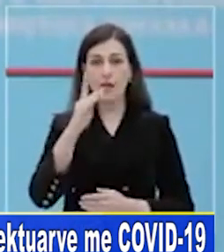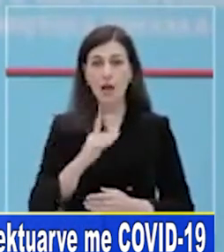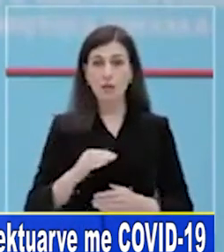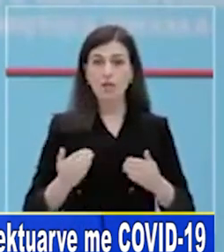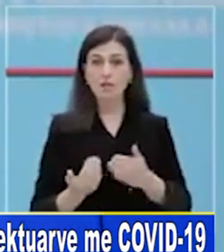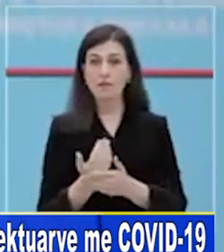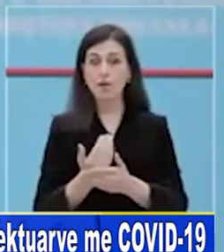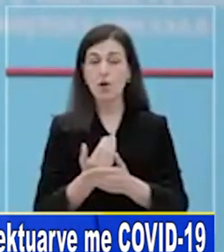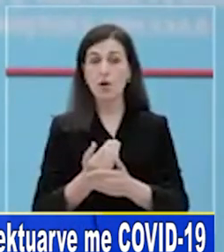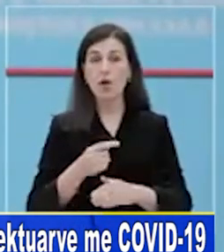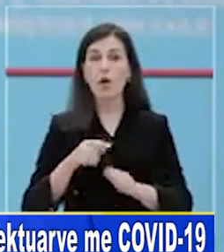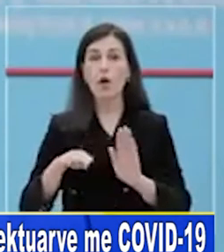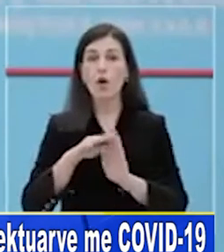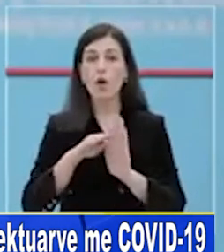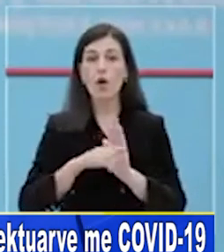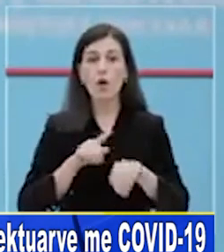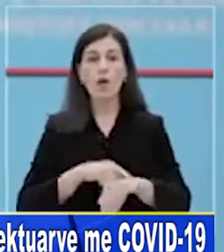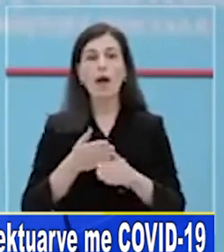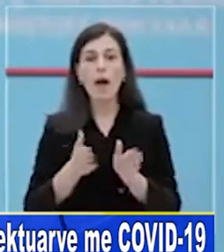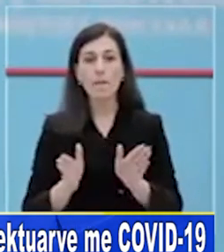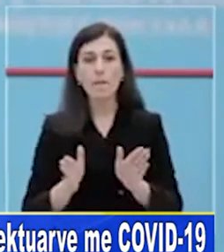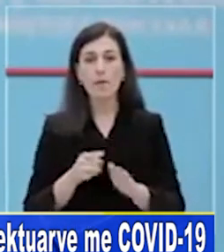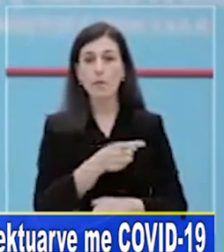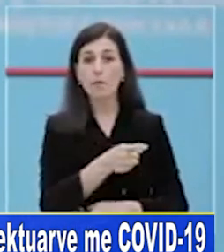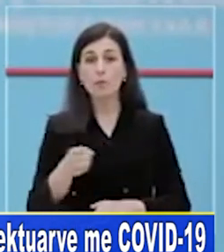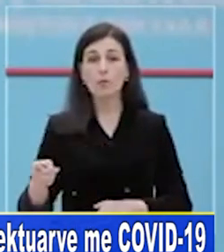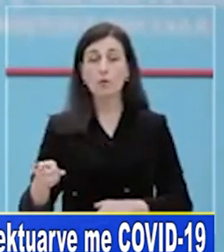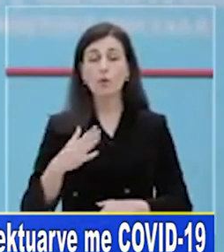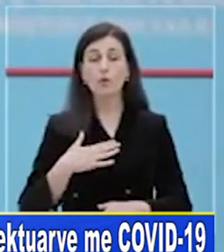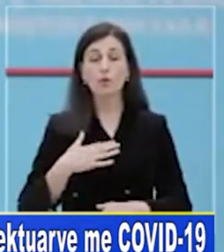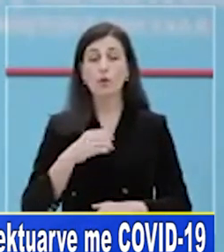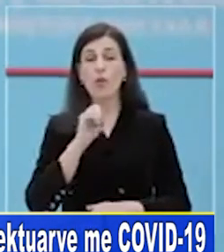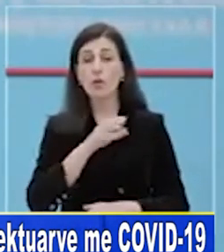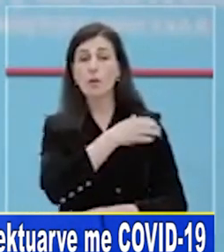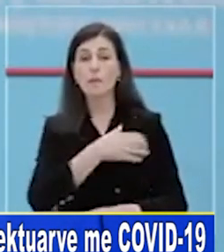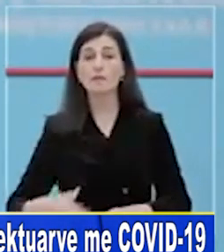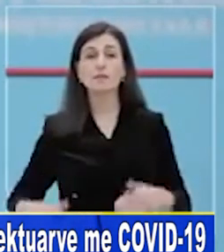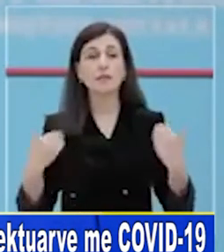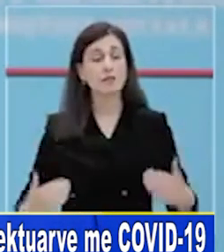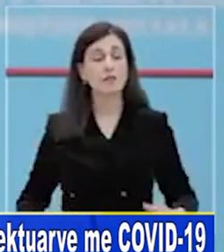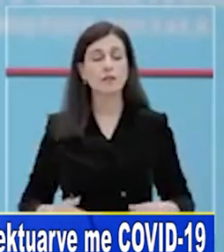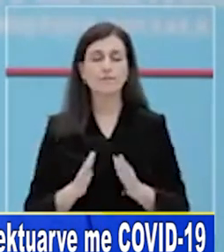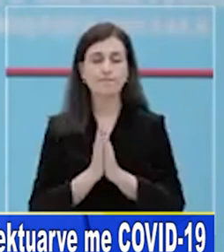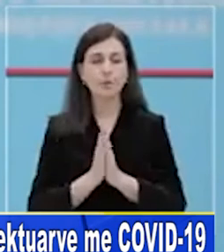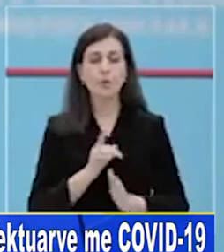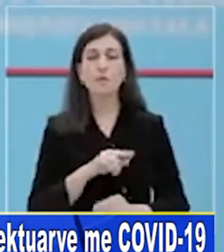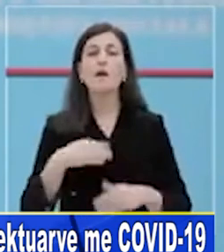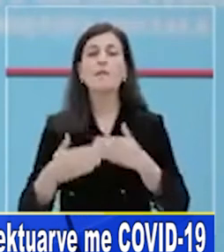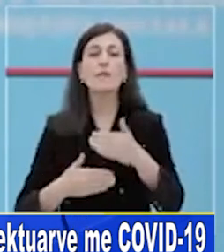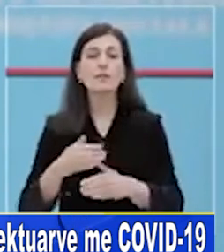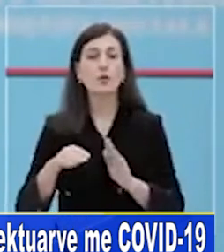të masave, por pavarësisht kësaj Ministria e Shëndetësisë dhe Mbrojtjes Sociale i bën thirrje të gjithë qytetarëve të vazhdojnë respektimin